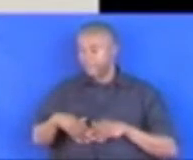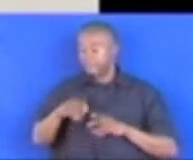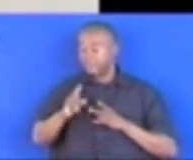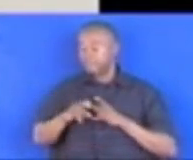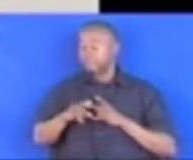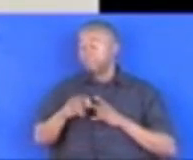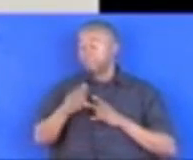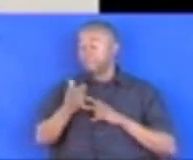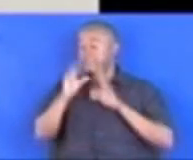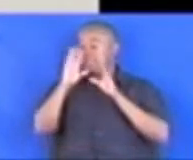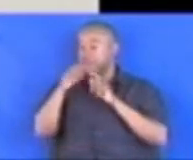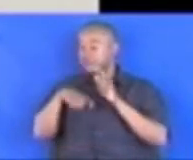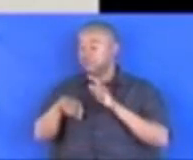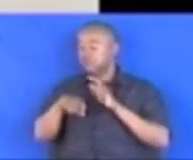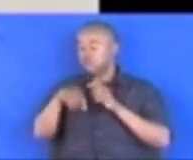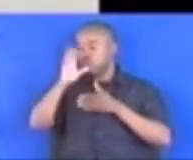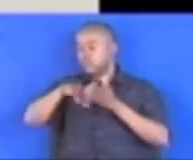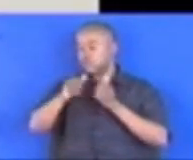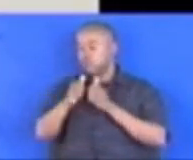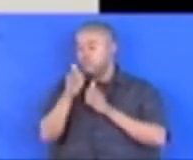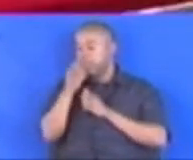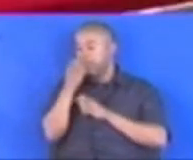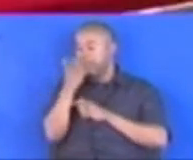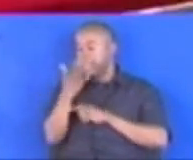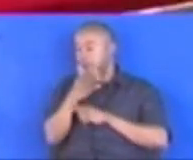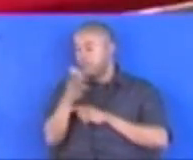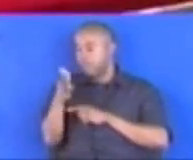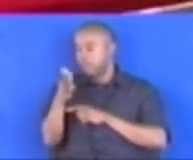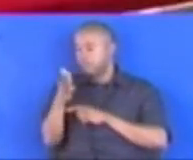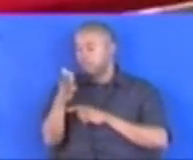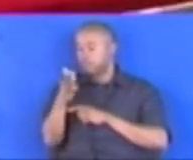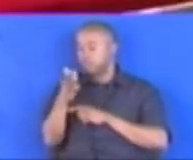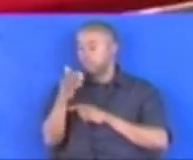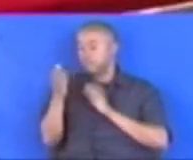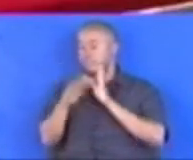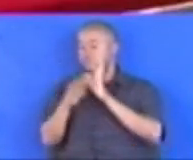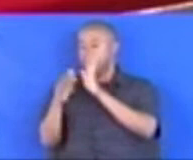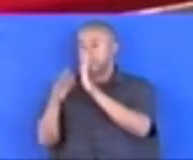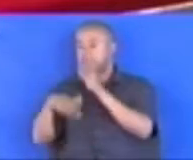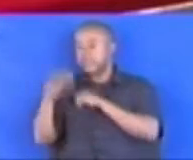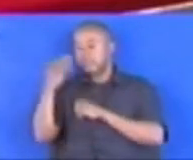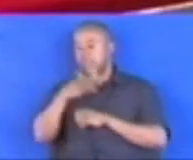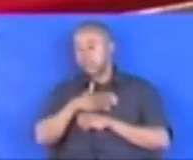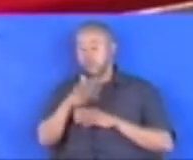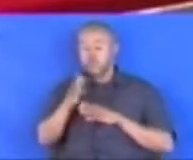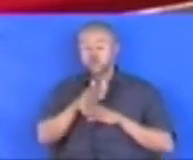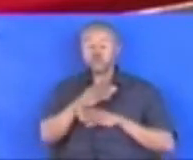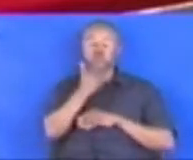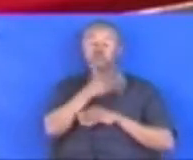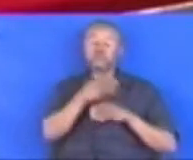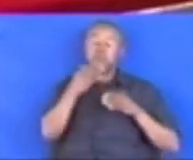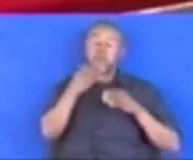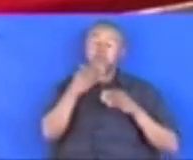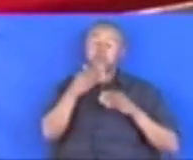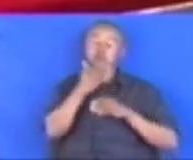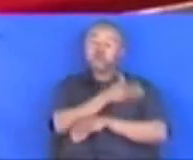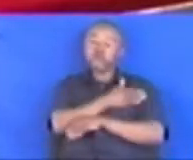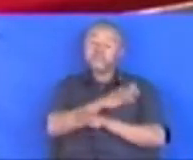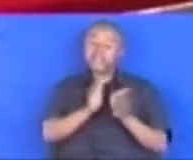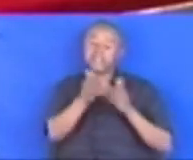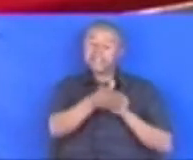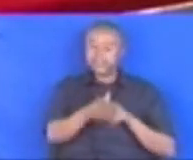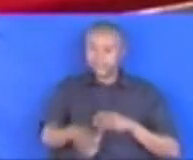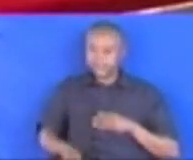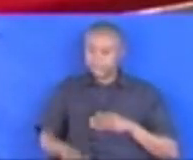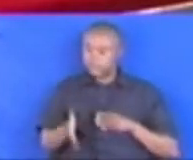taarifa zipo ukurasa wa 15 hadi wa 188 wa hotuba yangu. Kuhusu huduma za kinga. Mheshimiwa Naibu